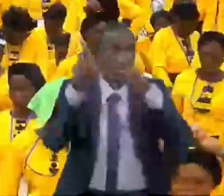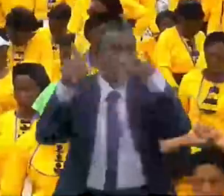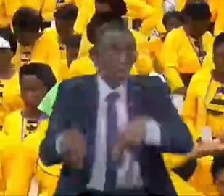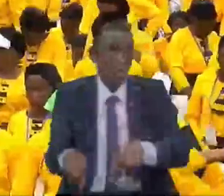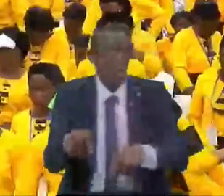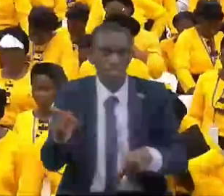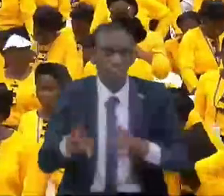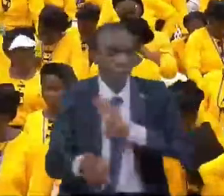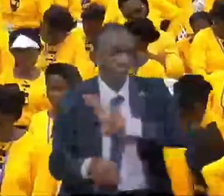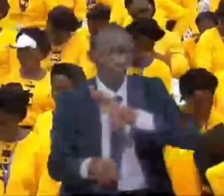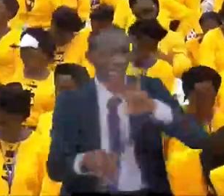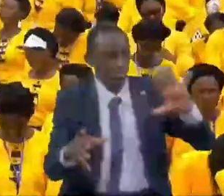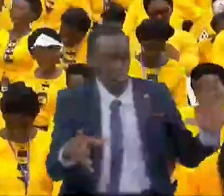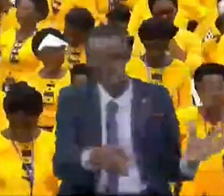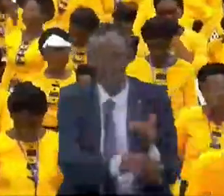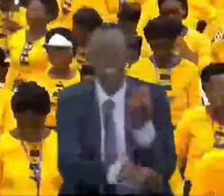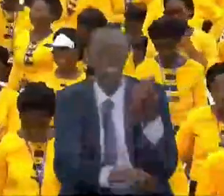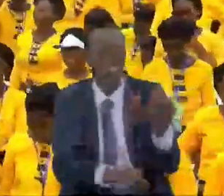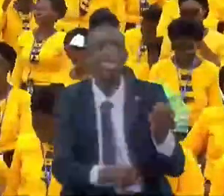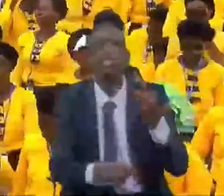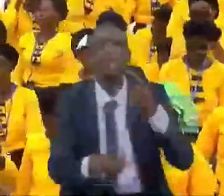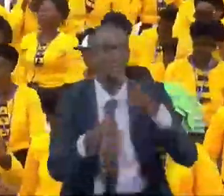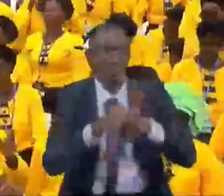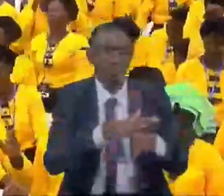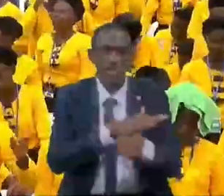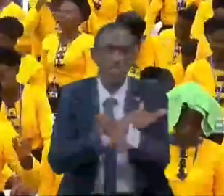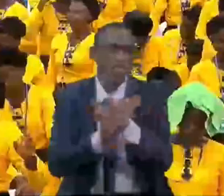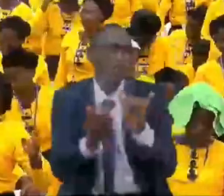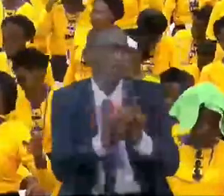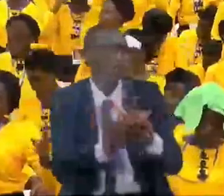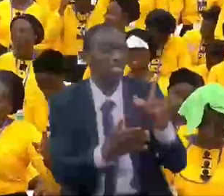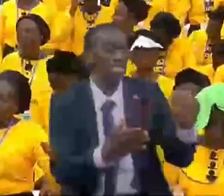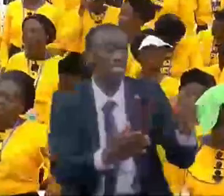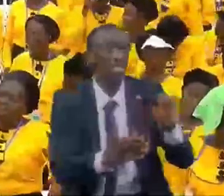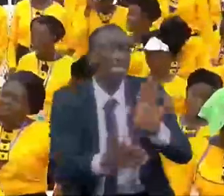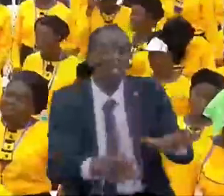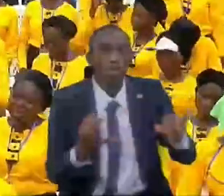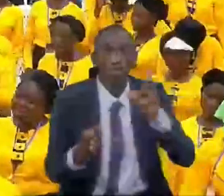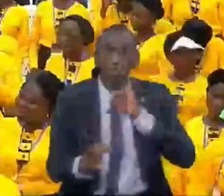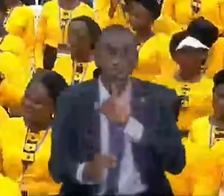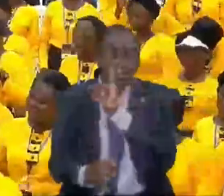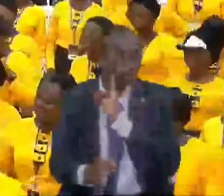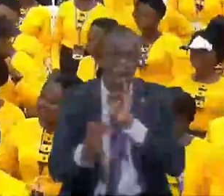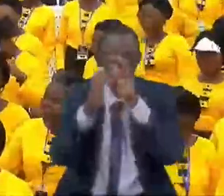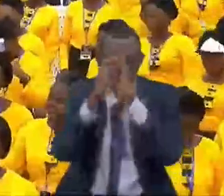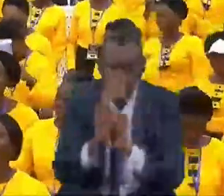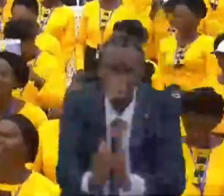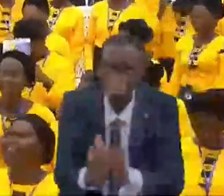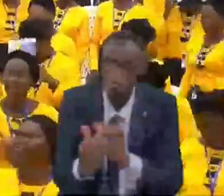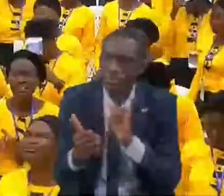qui va prendre ce serpent d'airain des enfants d'Israël et qui brûlait